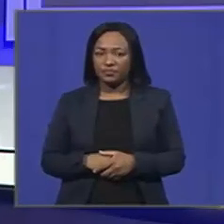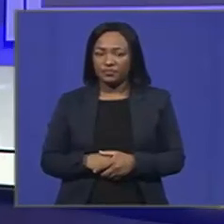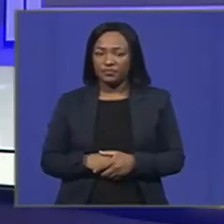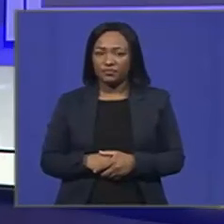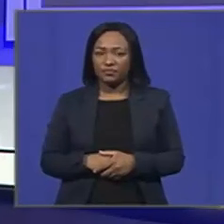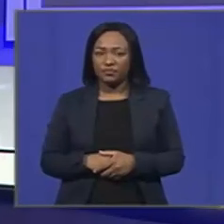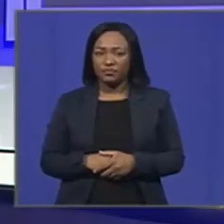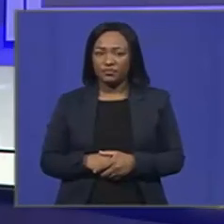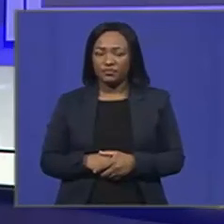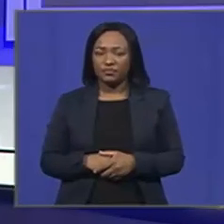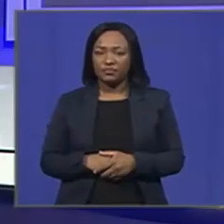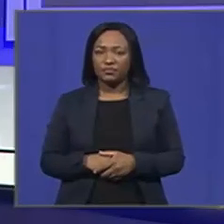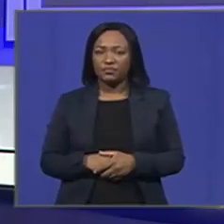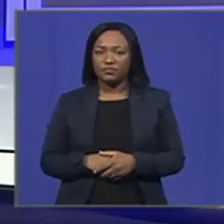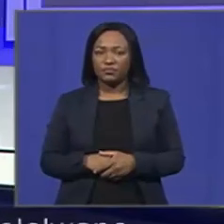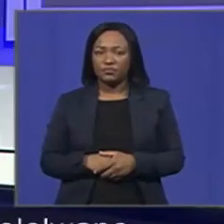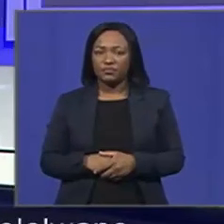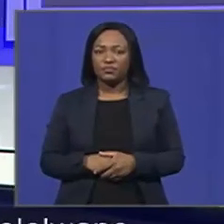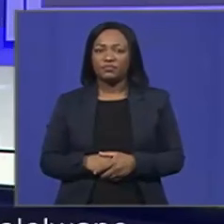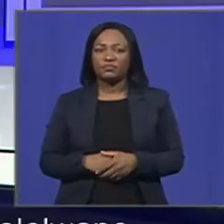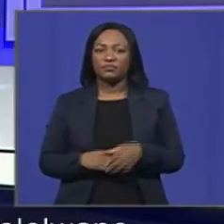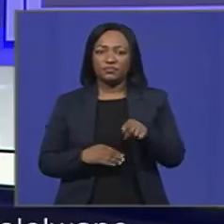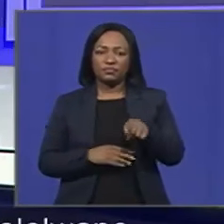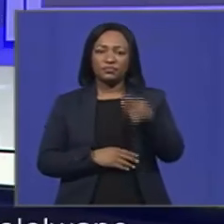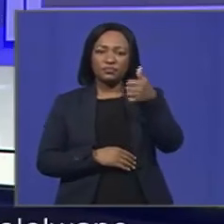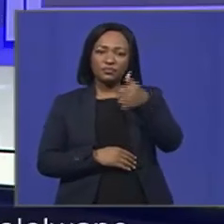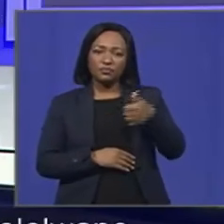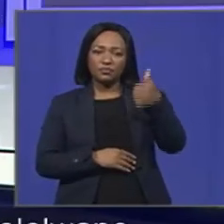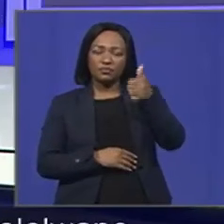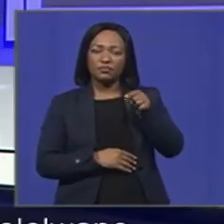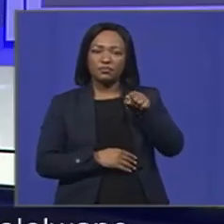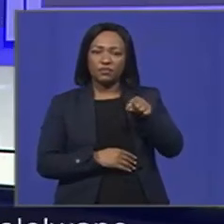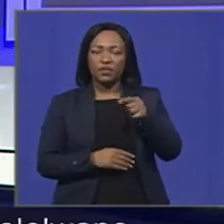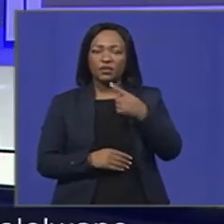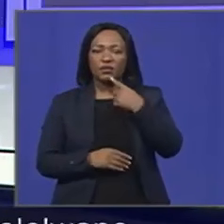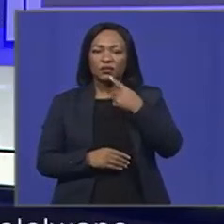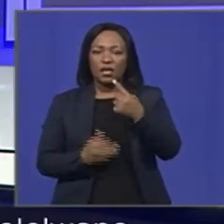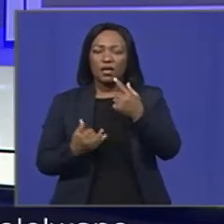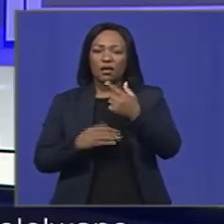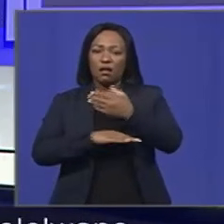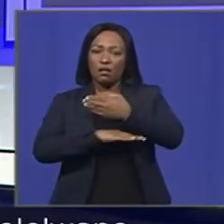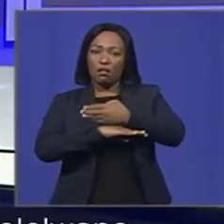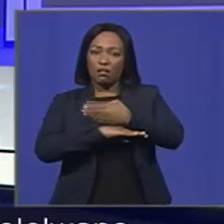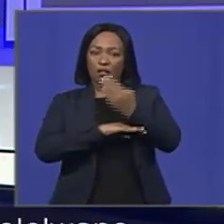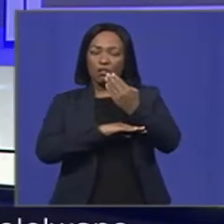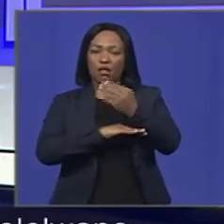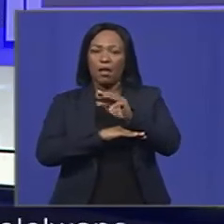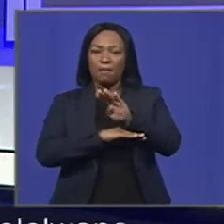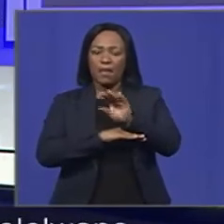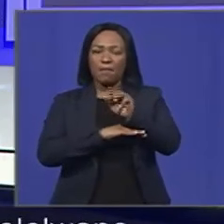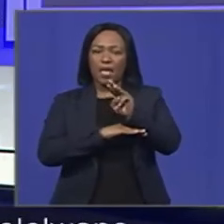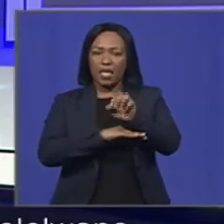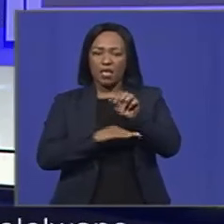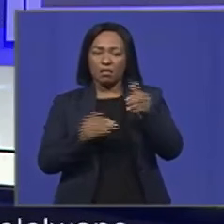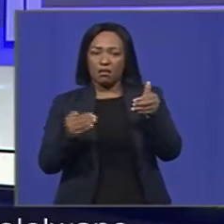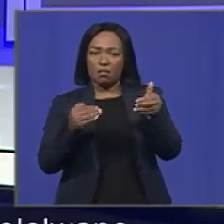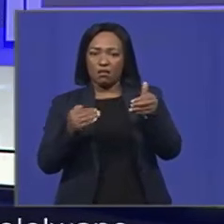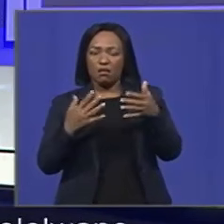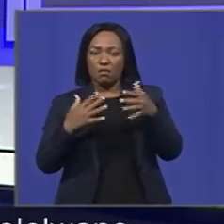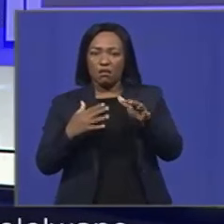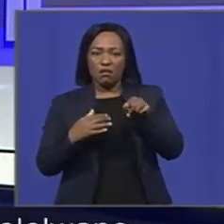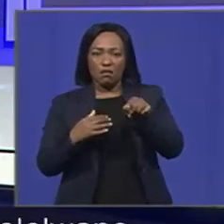Tona ya merero ya selegae a re phuruphutso ya bothati jwa taolo ya melelwane mo go gapilweng diritibatsi tsa boleng